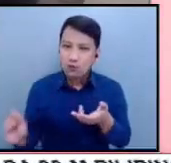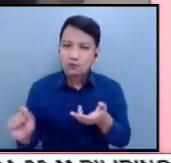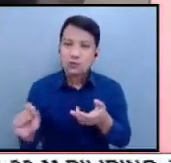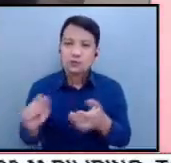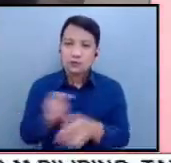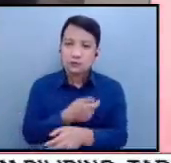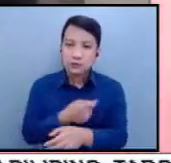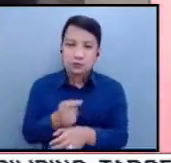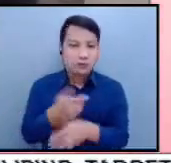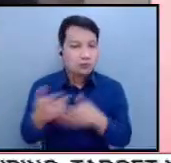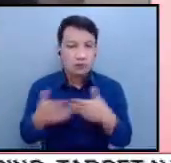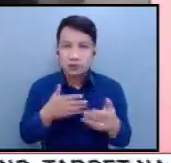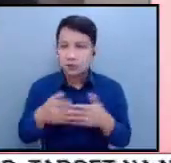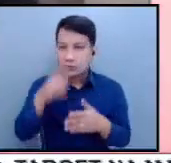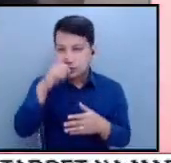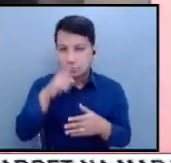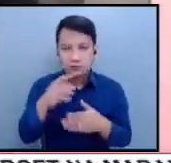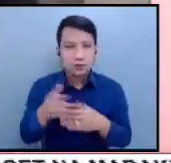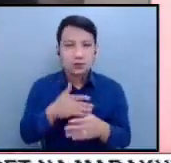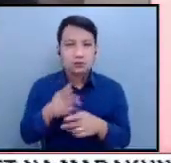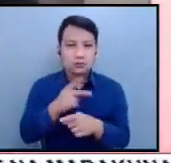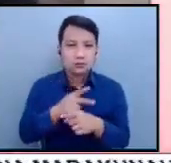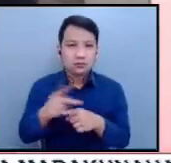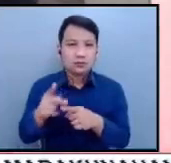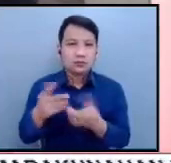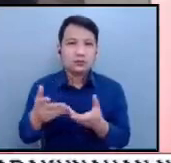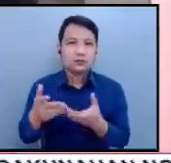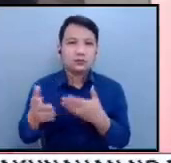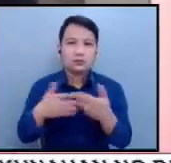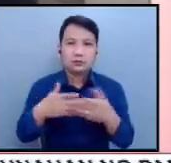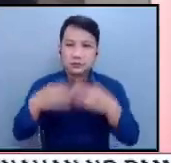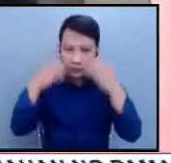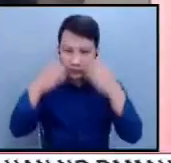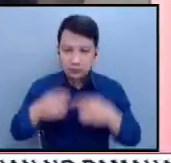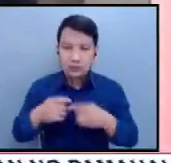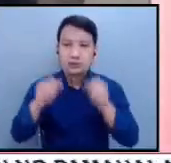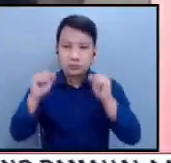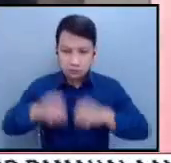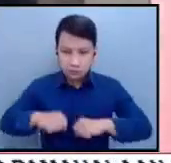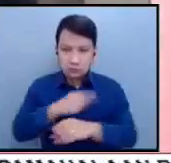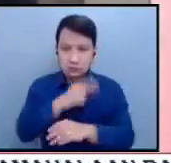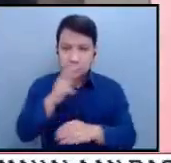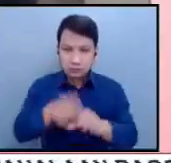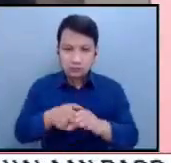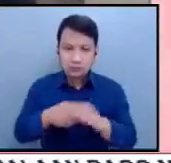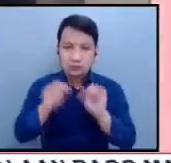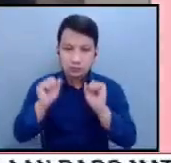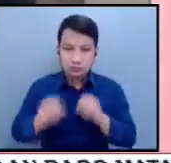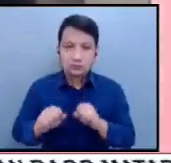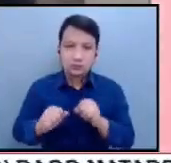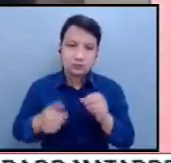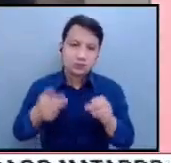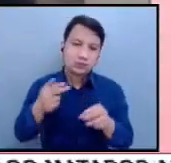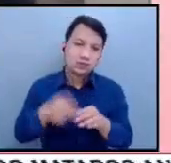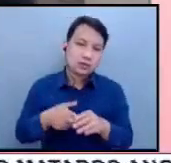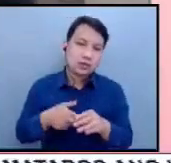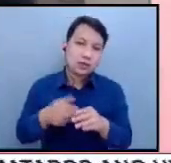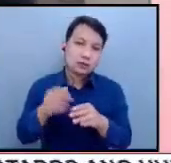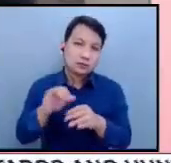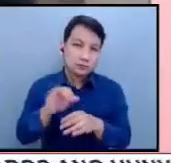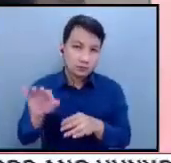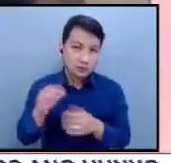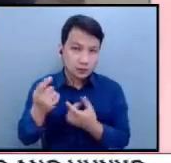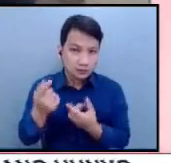kung anong edad, anong profesyon, anong edukasyon, ay maaari po silang lumahok dito. Ang kailangan lamang po nilang